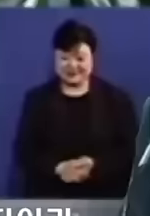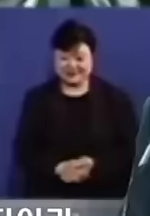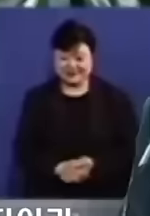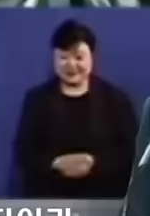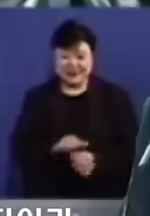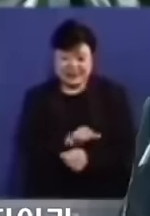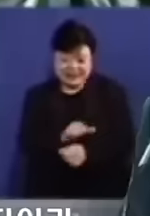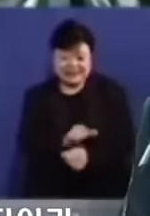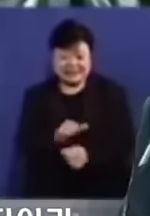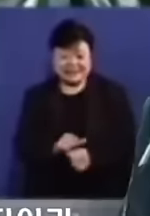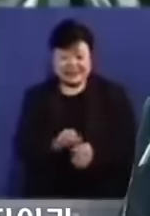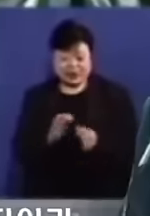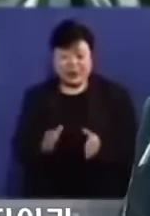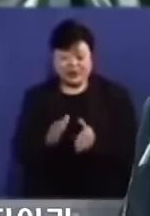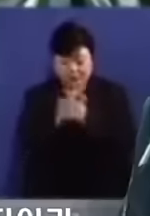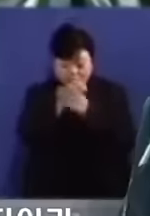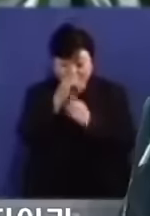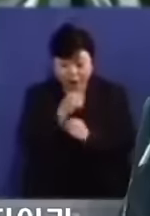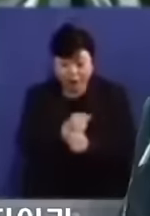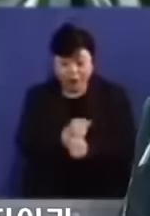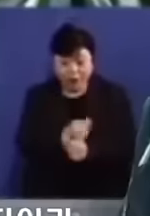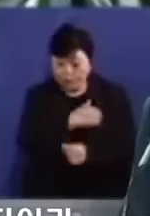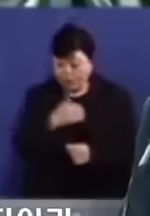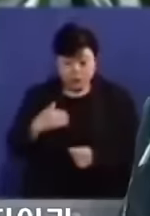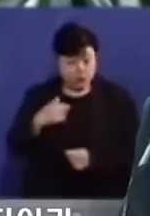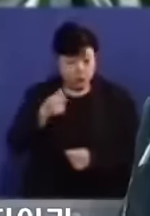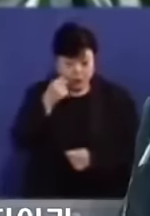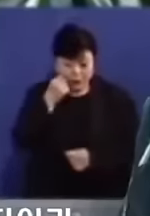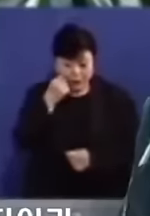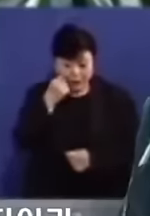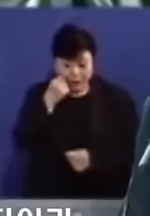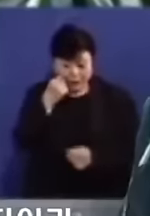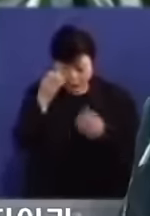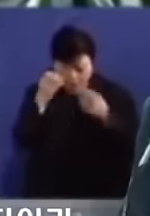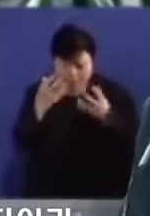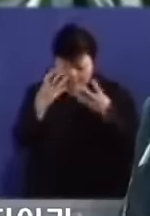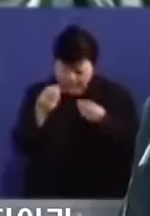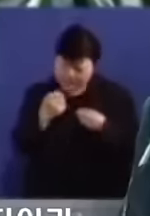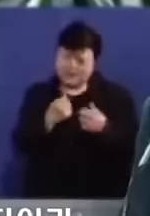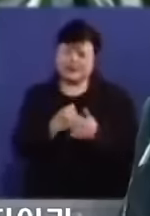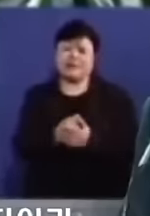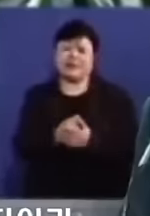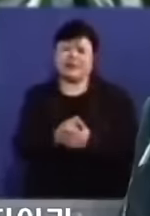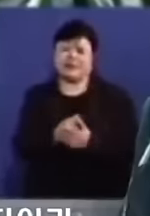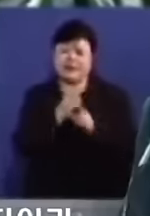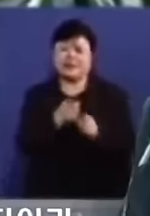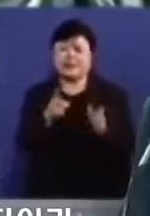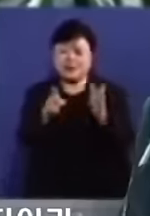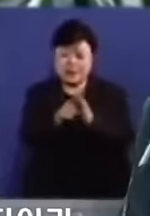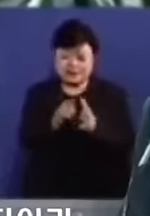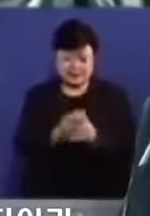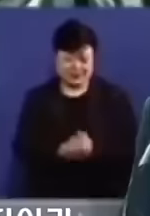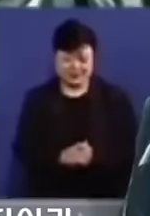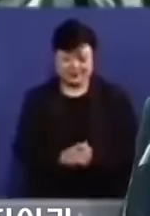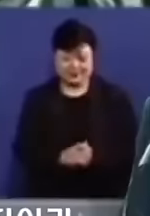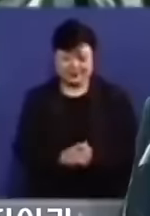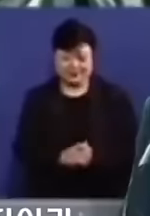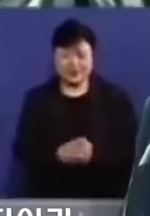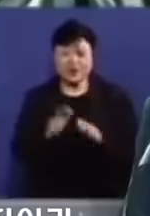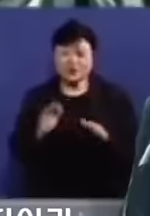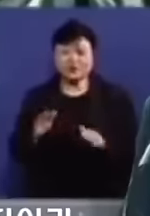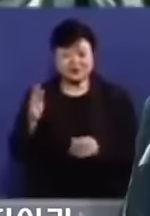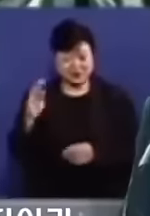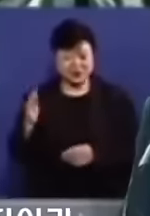그런데 5시간 기도해도 만족하지 못해요. 고난이 하도 많기 때문에 그를 이기기 위해서. 그러나 요